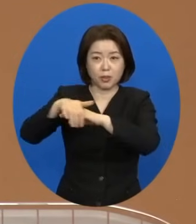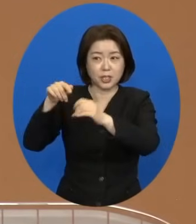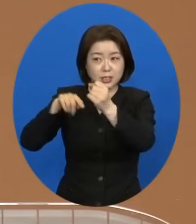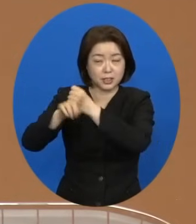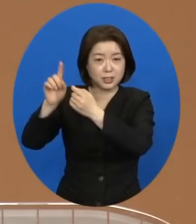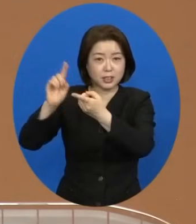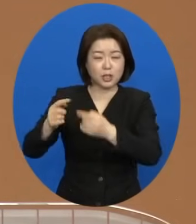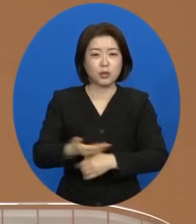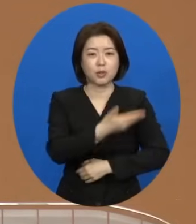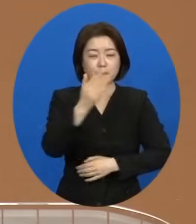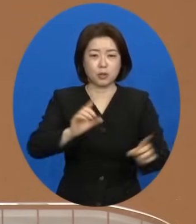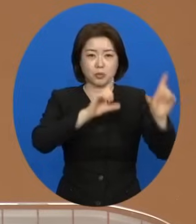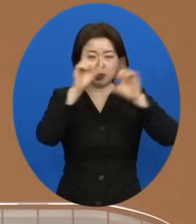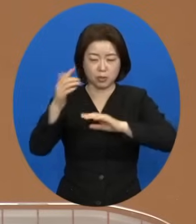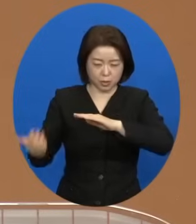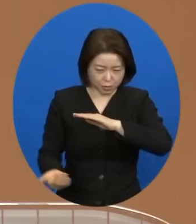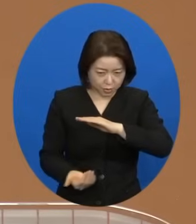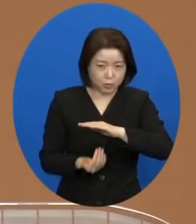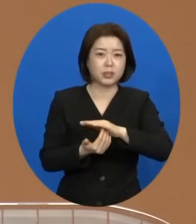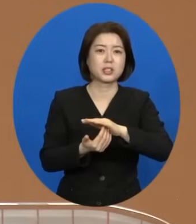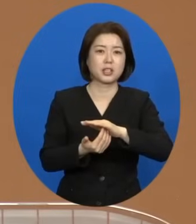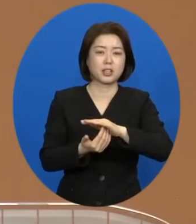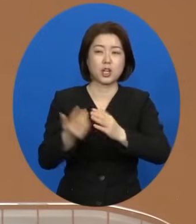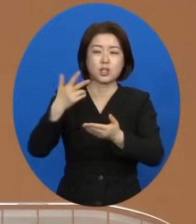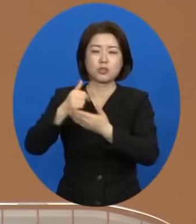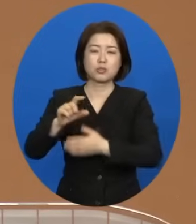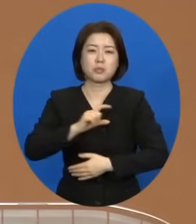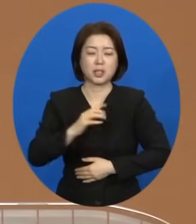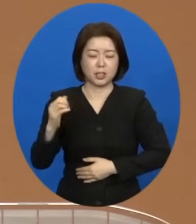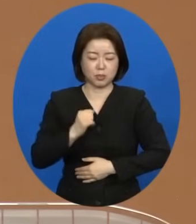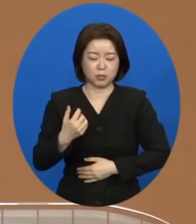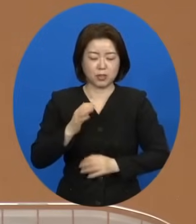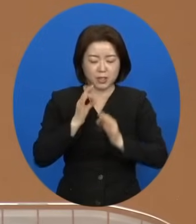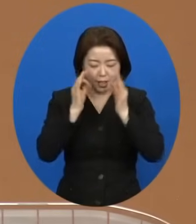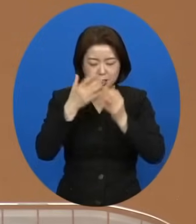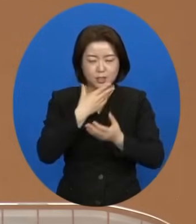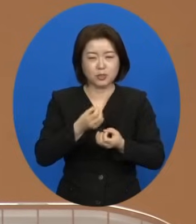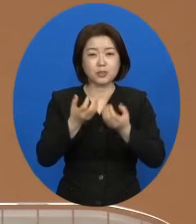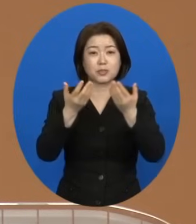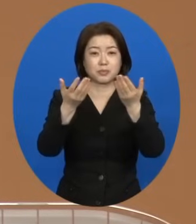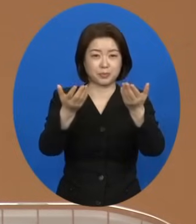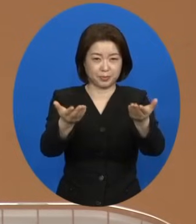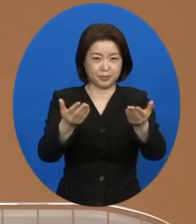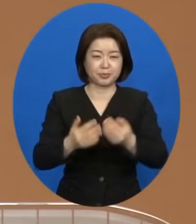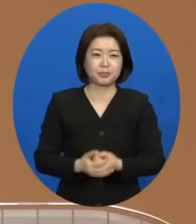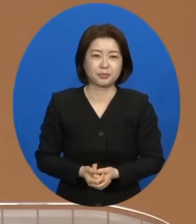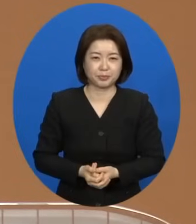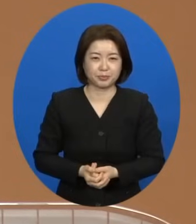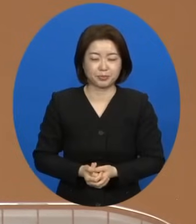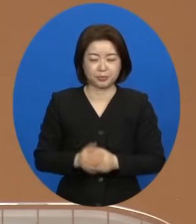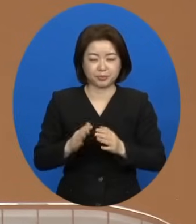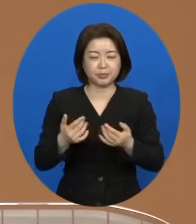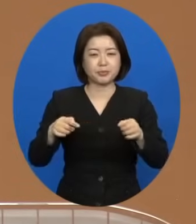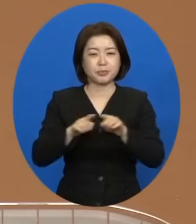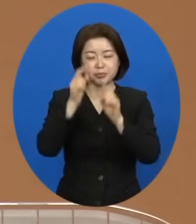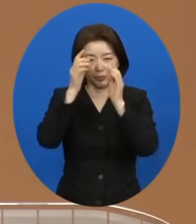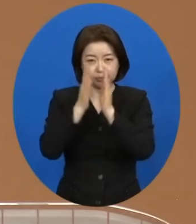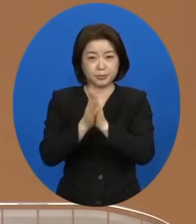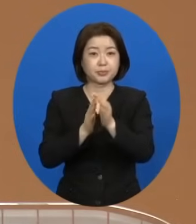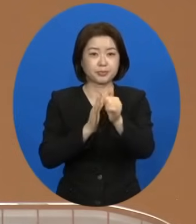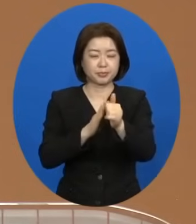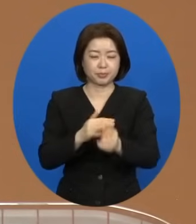삶이 일어나기를 이루어지기를 우리 주님의 이름으로 간절히 축원드립니다 아 우리 함께 기도하겠습니다 두 가지